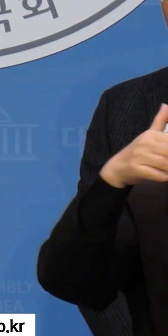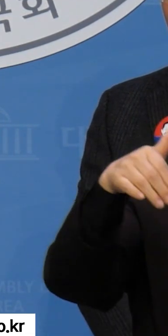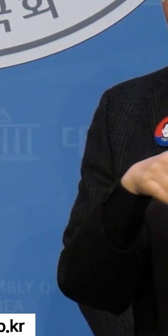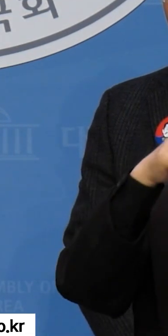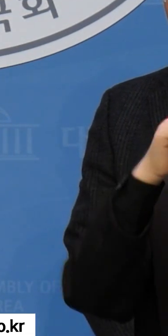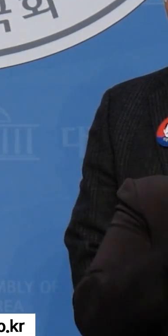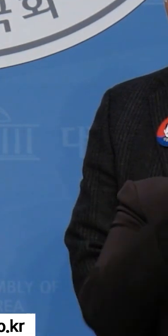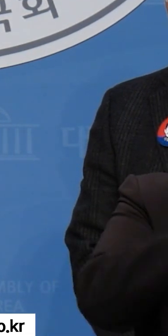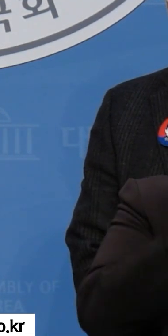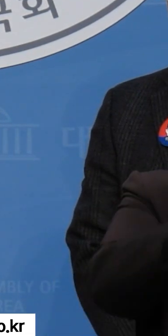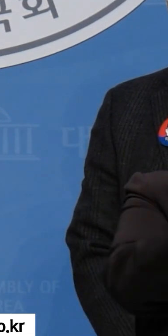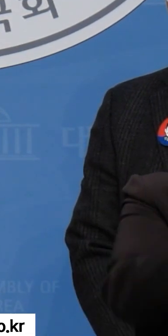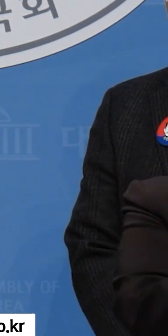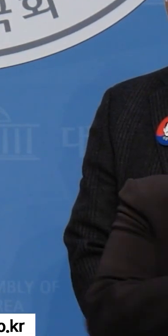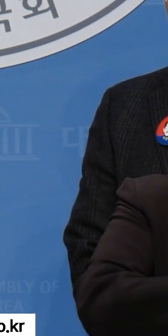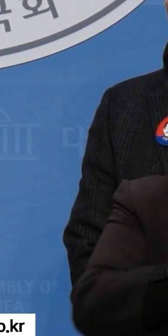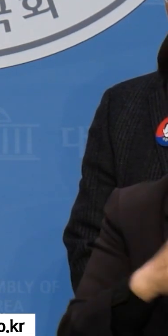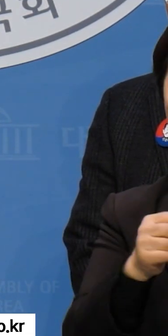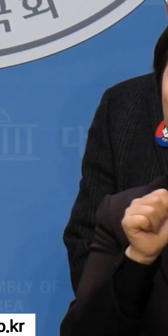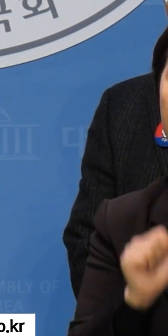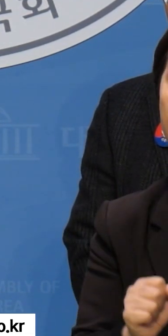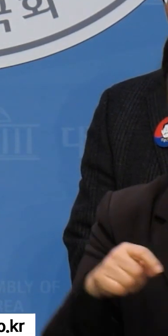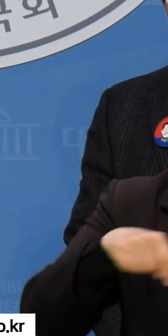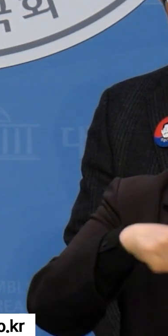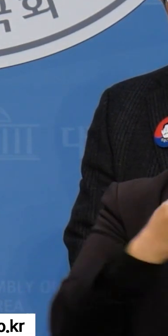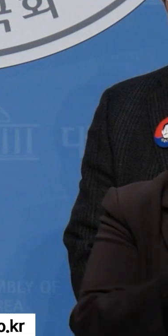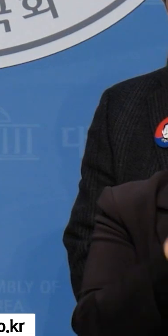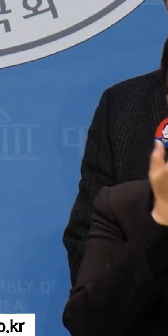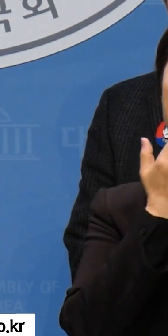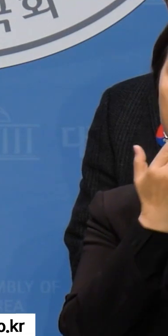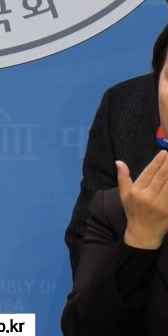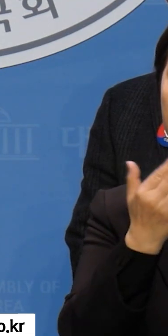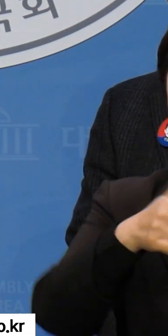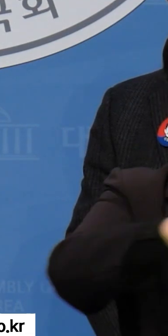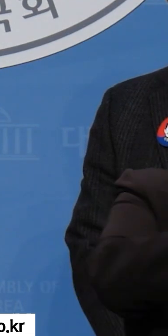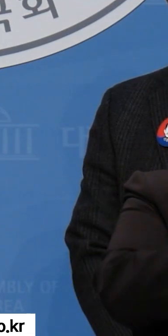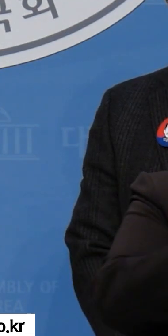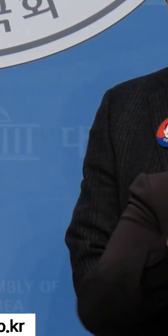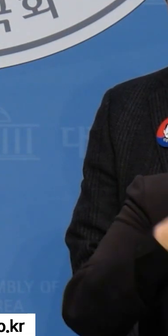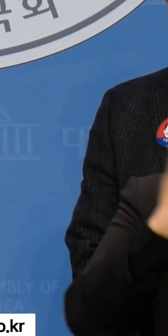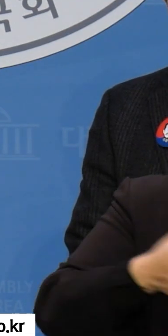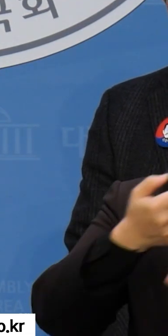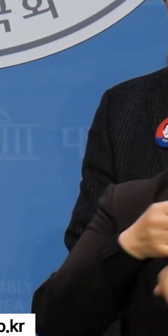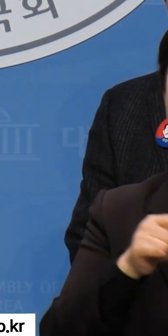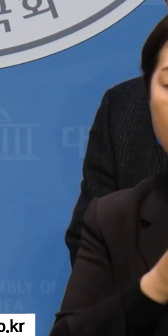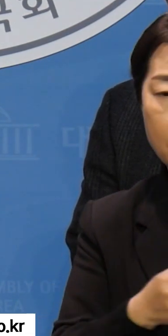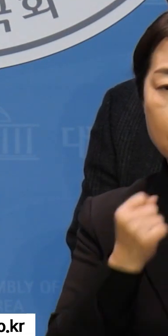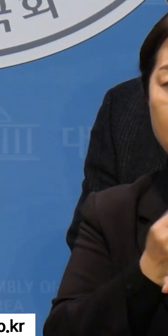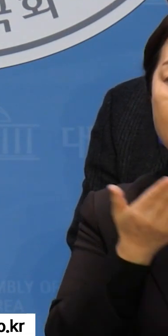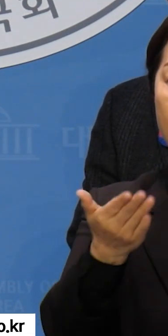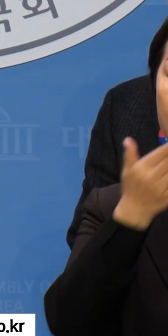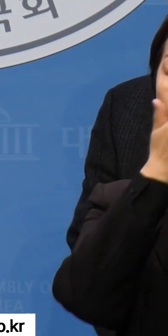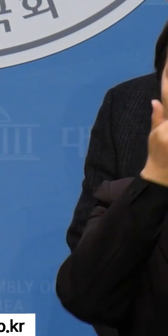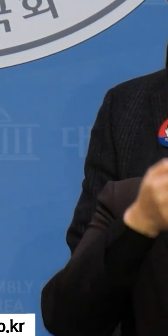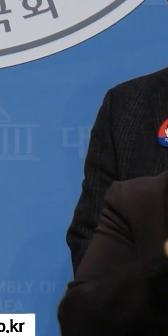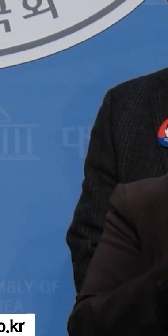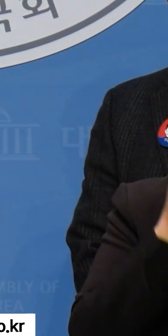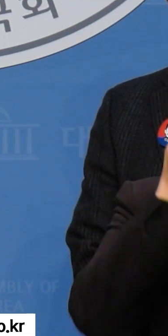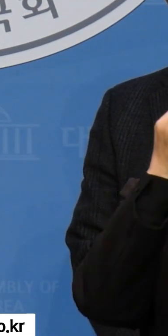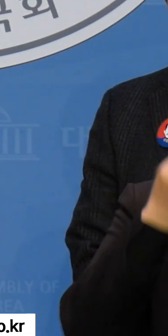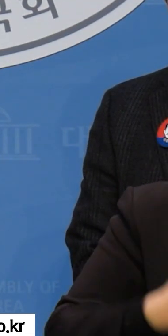총선기획단에서 연대와 공존의 정치가 가능한 정책 그리고 공약을 선보일 수 있도록